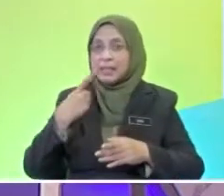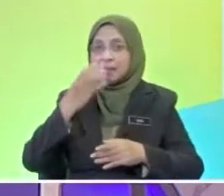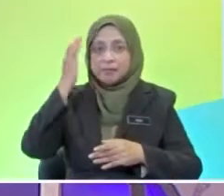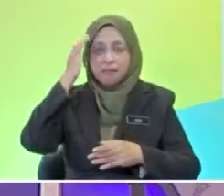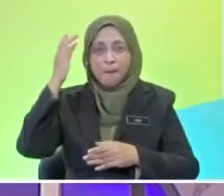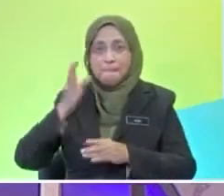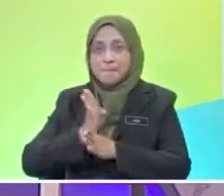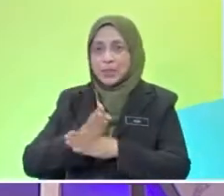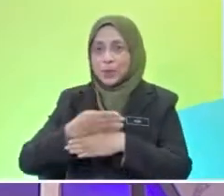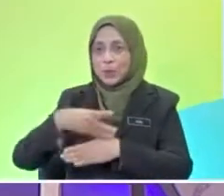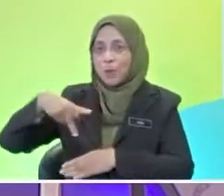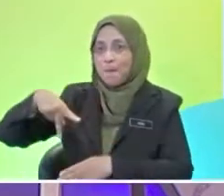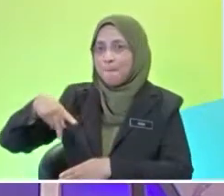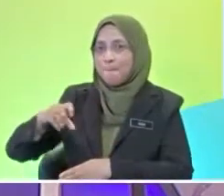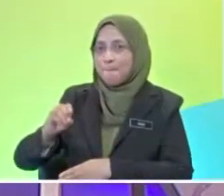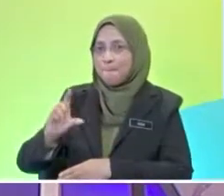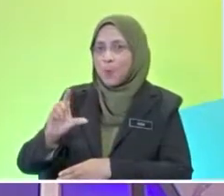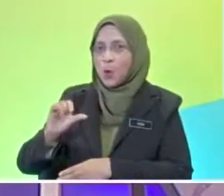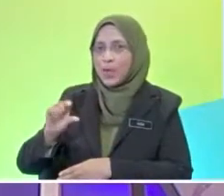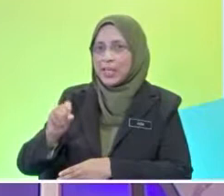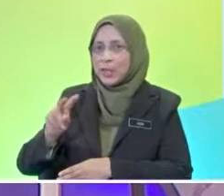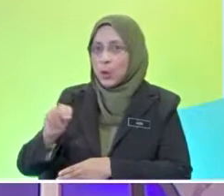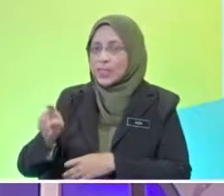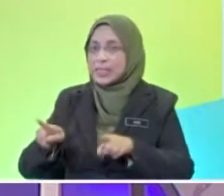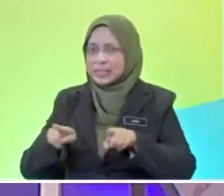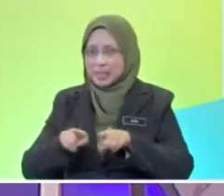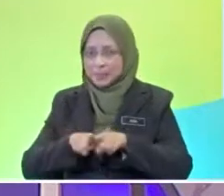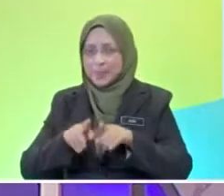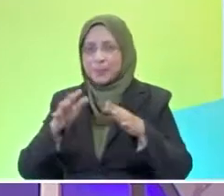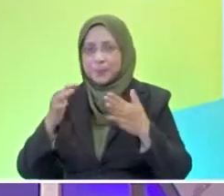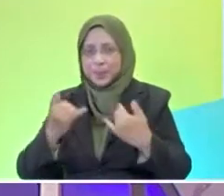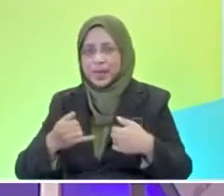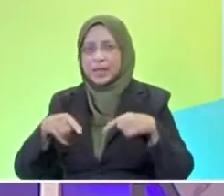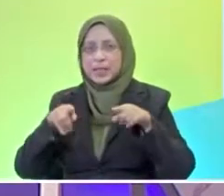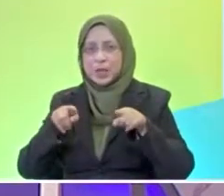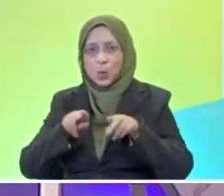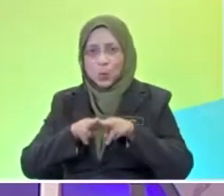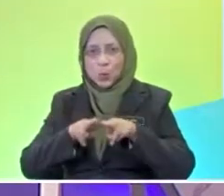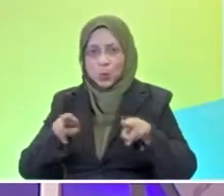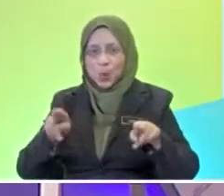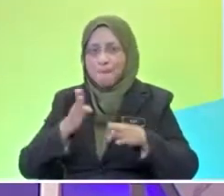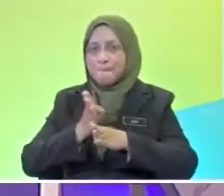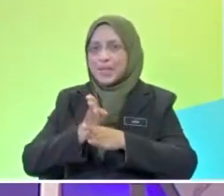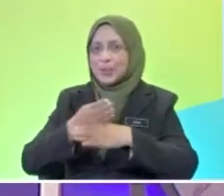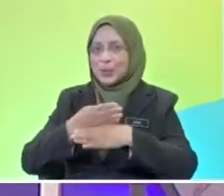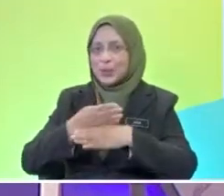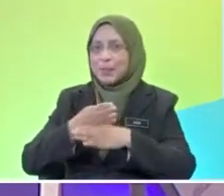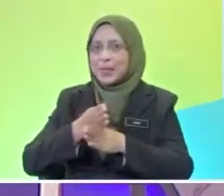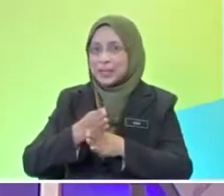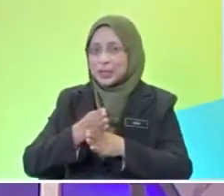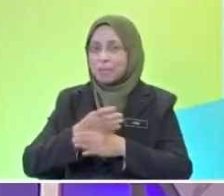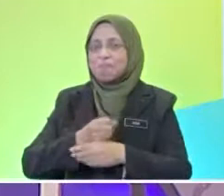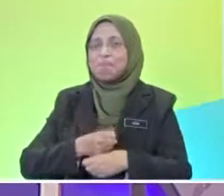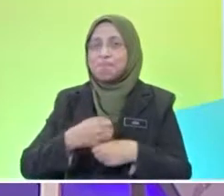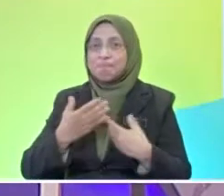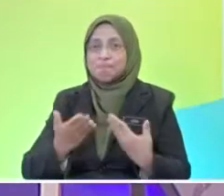Yeah. Sekarang kita nak mengukur sudut yang ada dalam bentuk-bentuk poligon itu tadi. Okey. Okay. Tapi yang